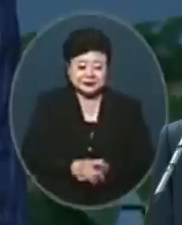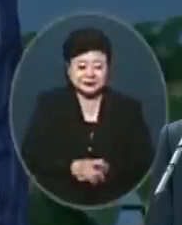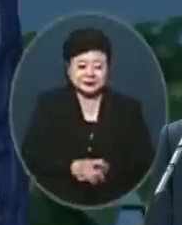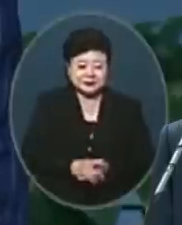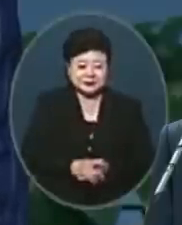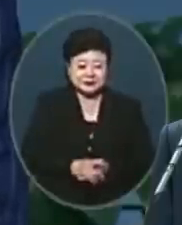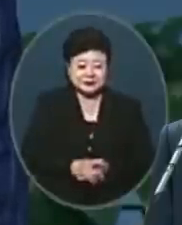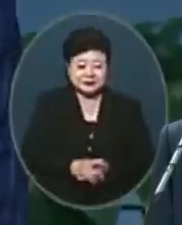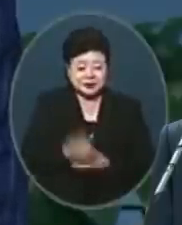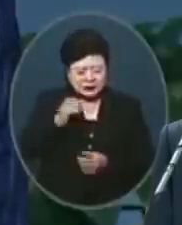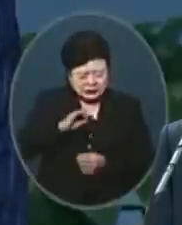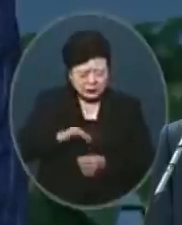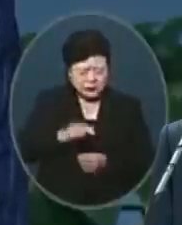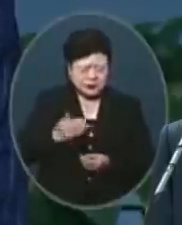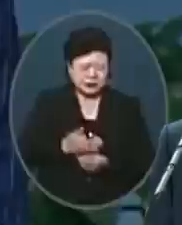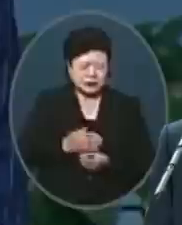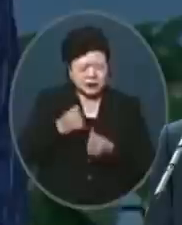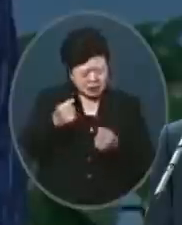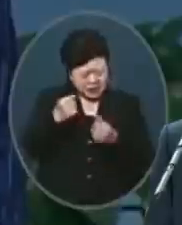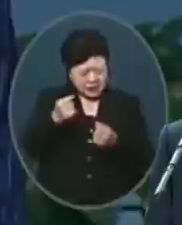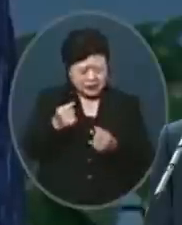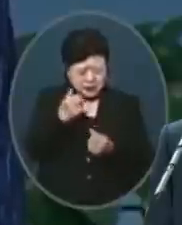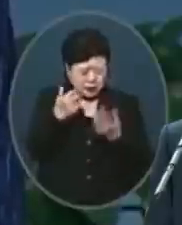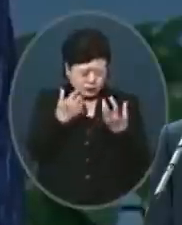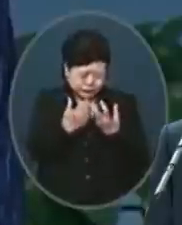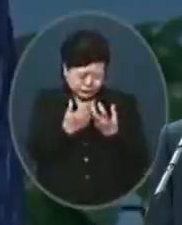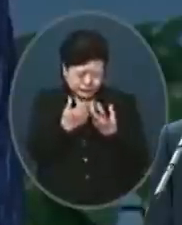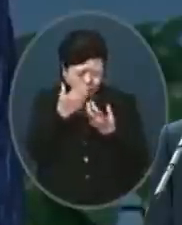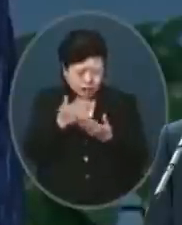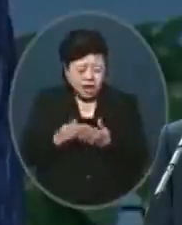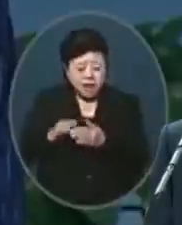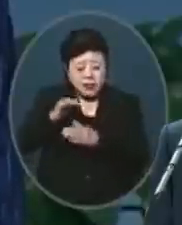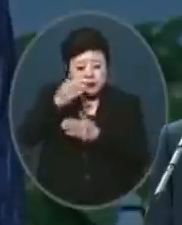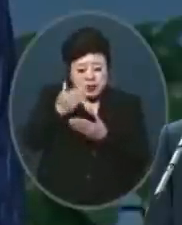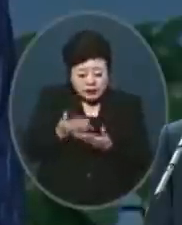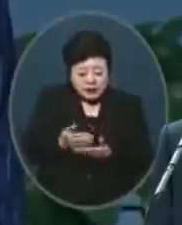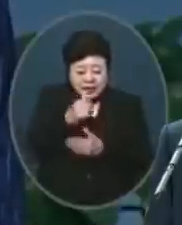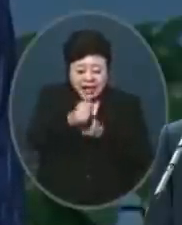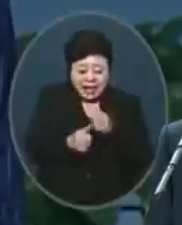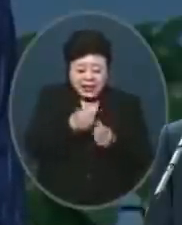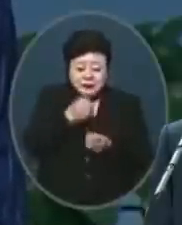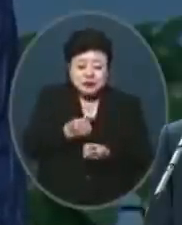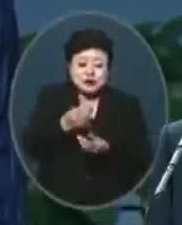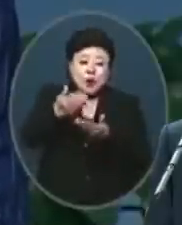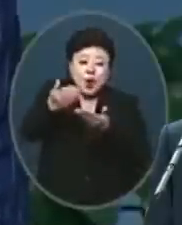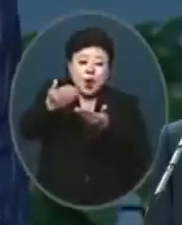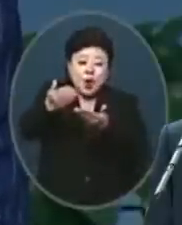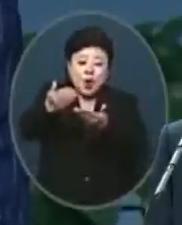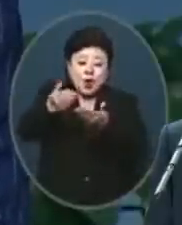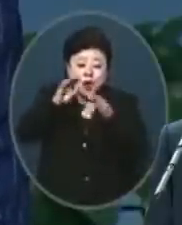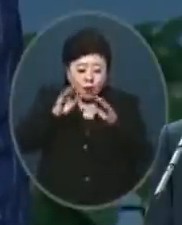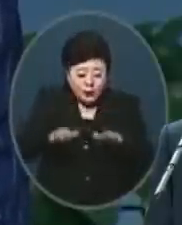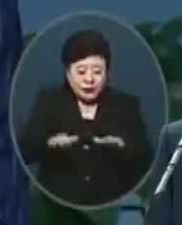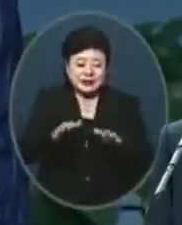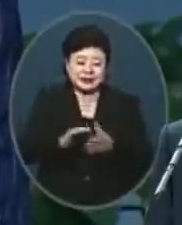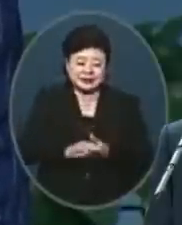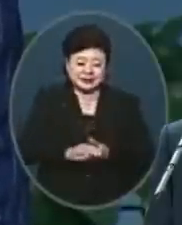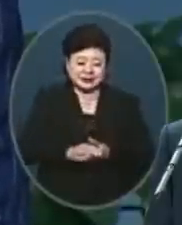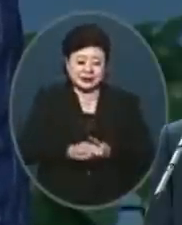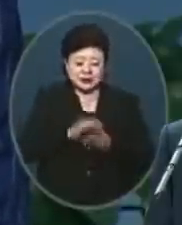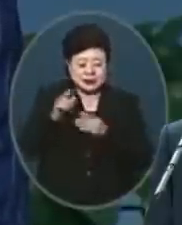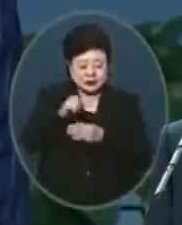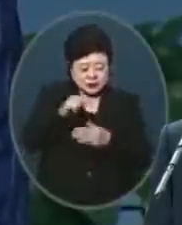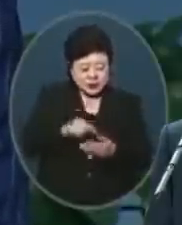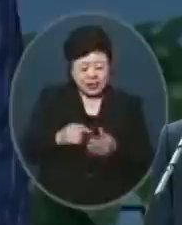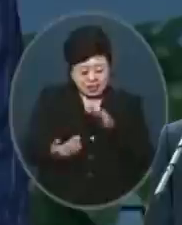영혼의 잘됨 같이 범사에 잘되며 강건하고 생명을 얻되 넘치게 얻는 하나님의 축복은 오늘날 우리의 생활 속에